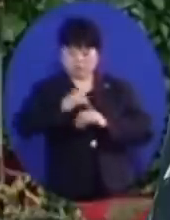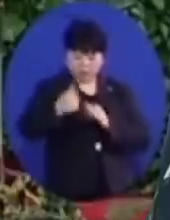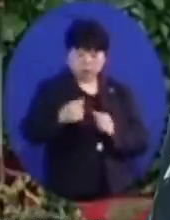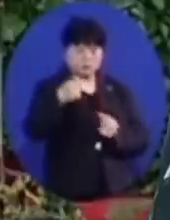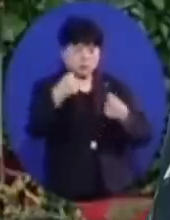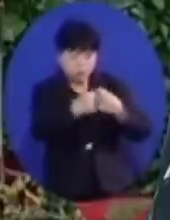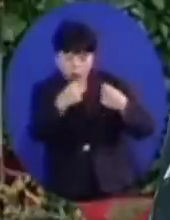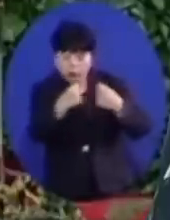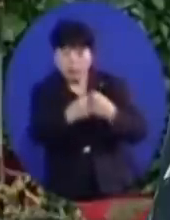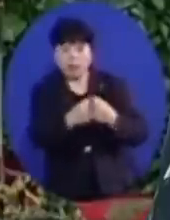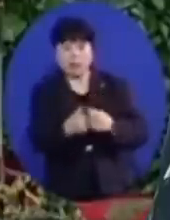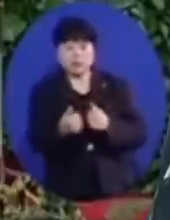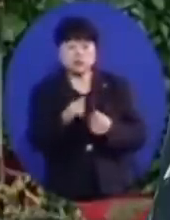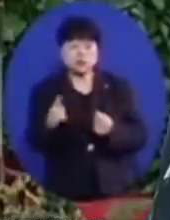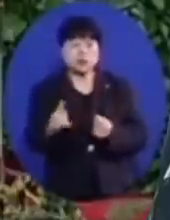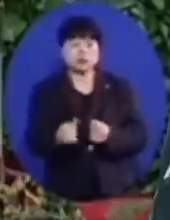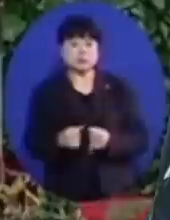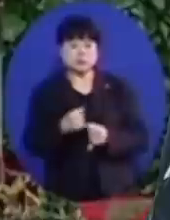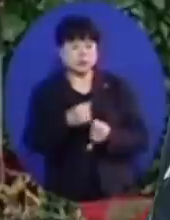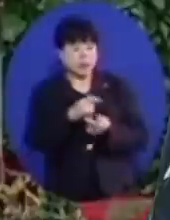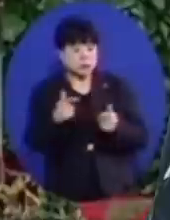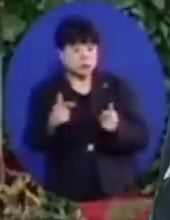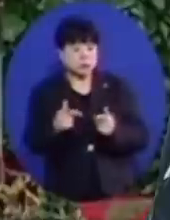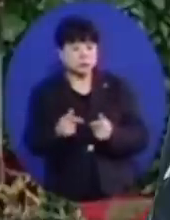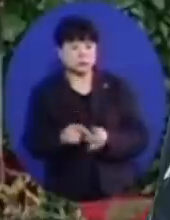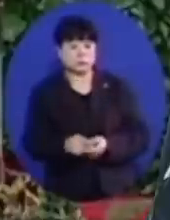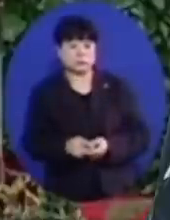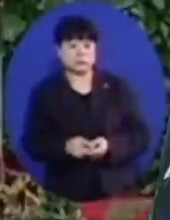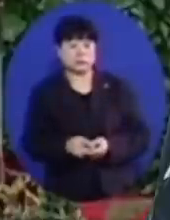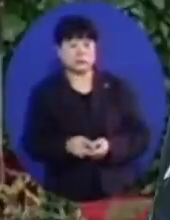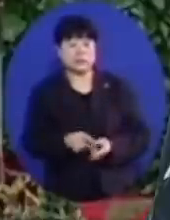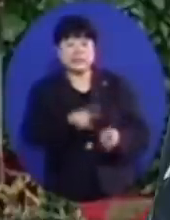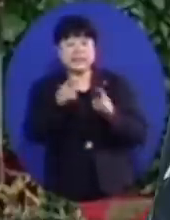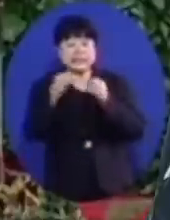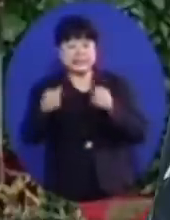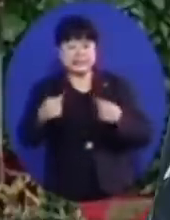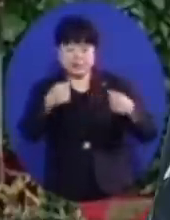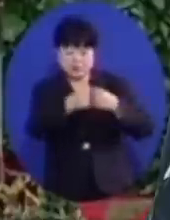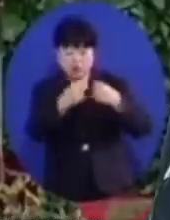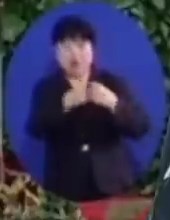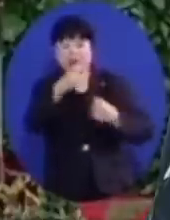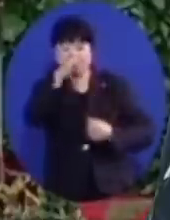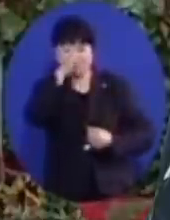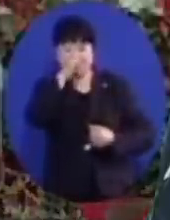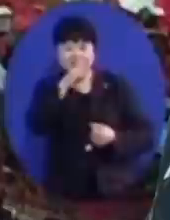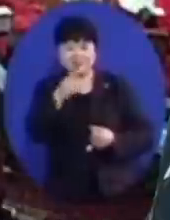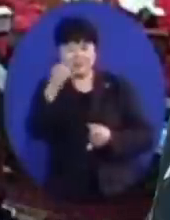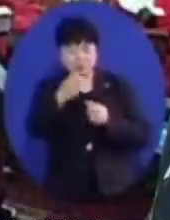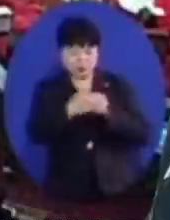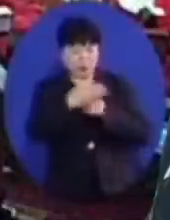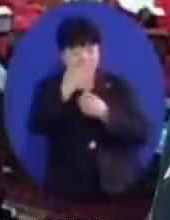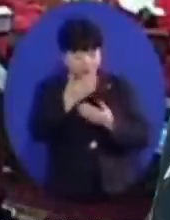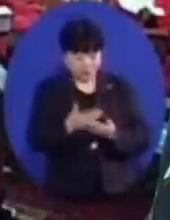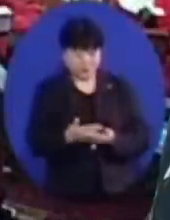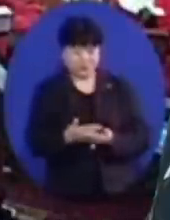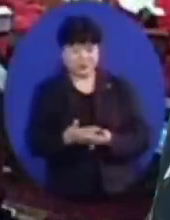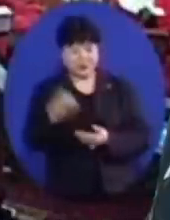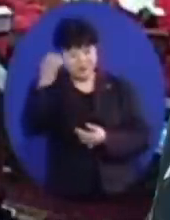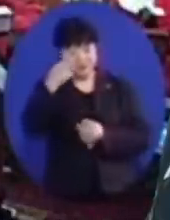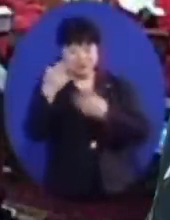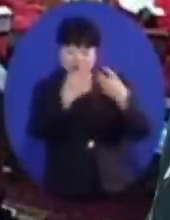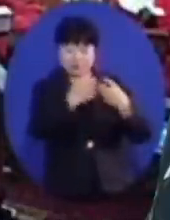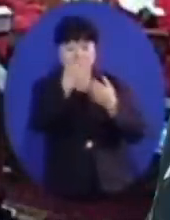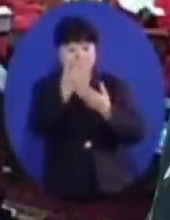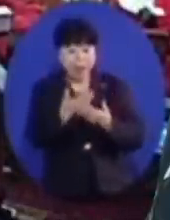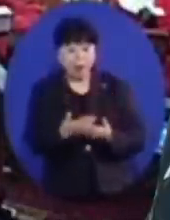것입니다 죽은 사람은 지향하지 않지만 산 사람은 저항하는 것입니다 그래서 성령이 도와주셔서 우리는 성령으로